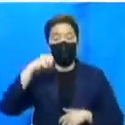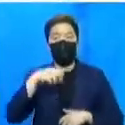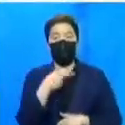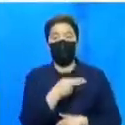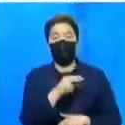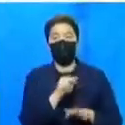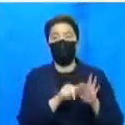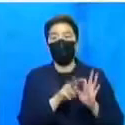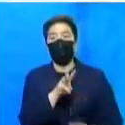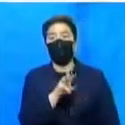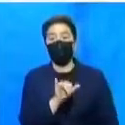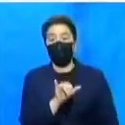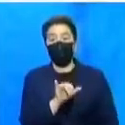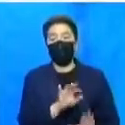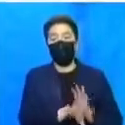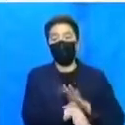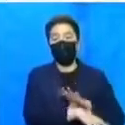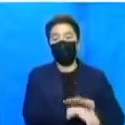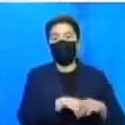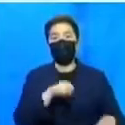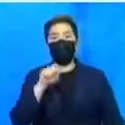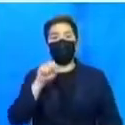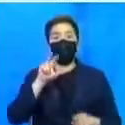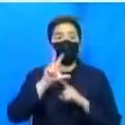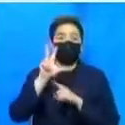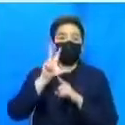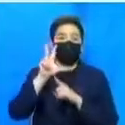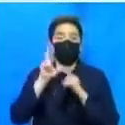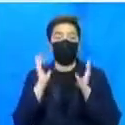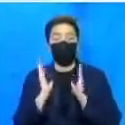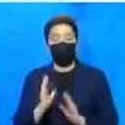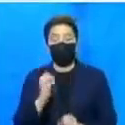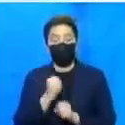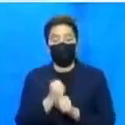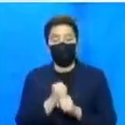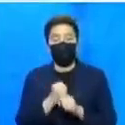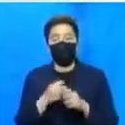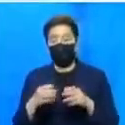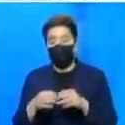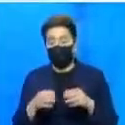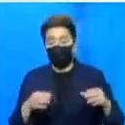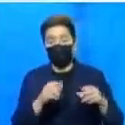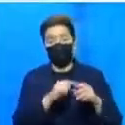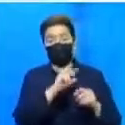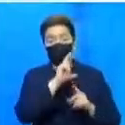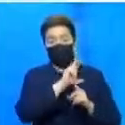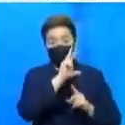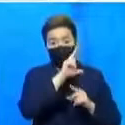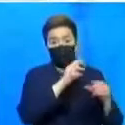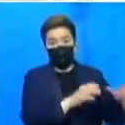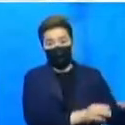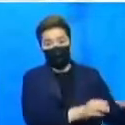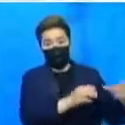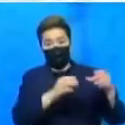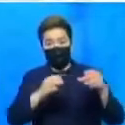วยหมายเลข3พนักงานนำกล่องลูกบอลยางหมายเลข3เพื่อให้ประธานตรวจส